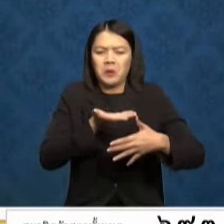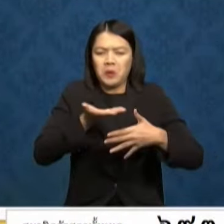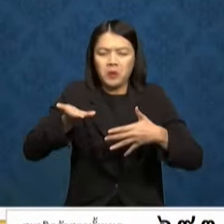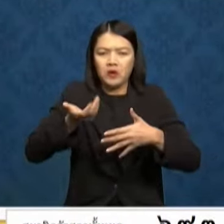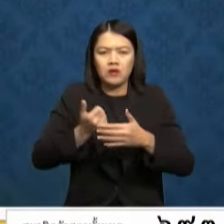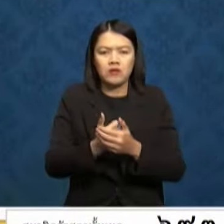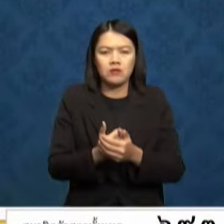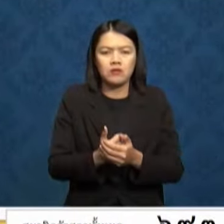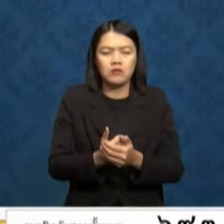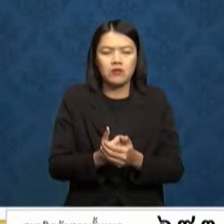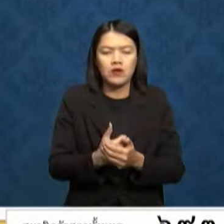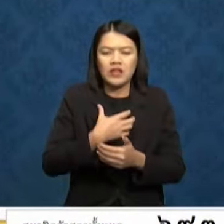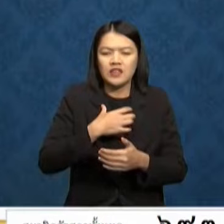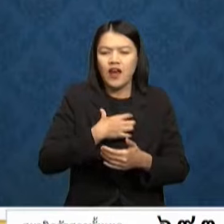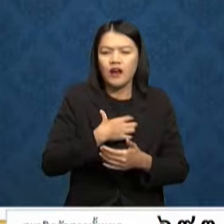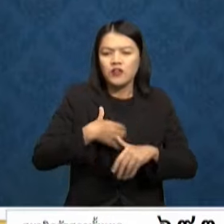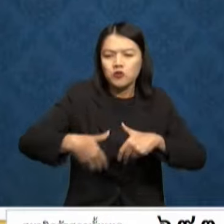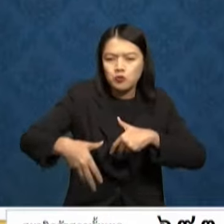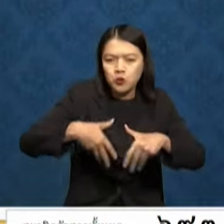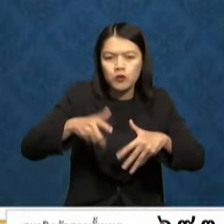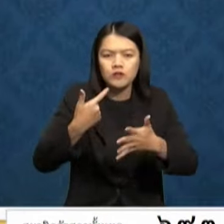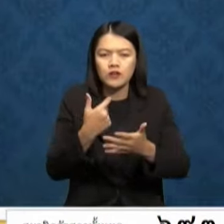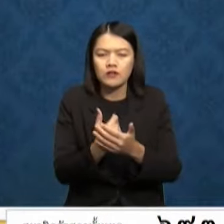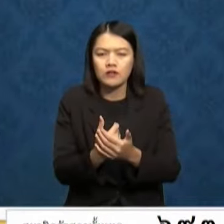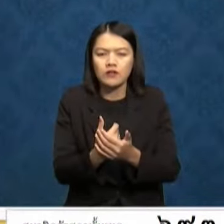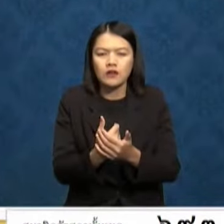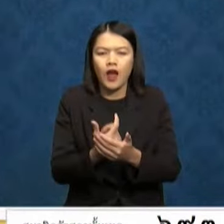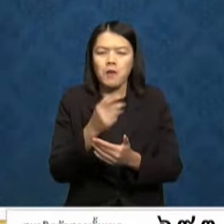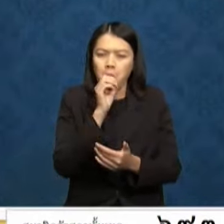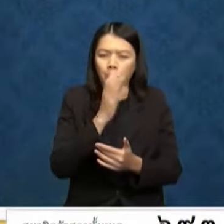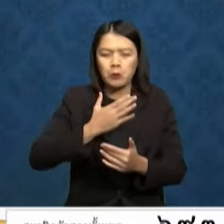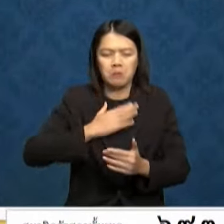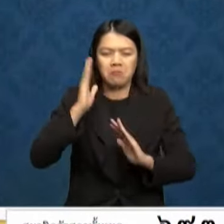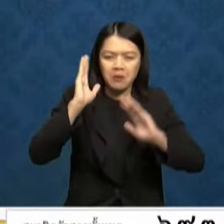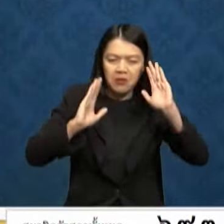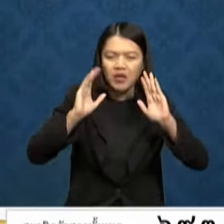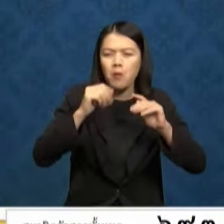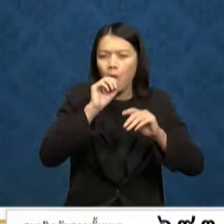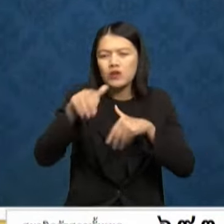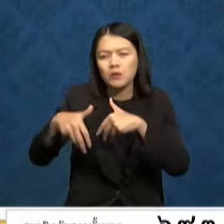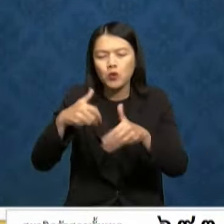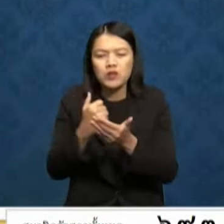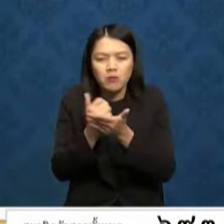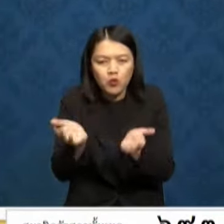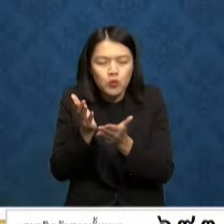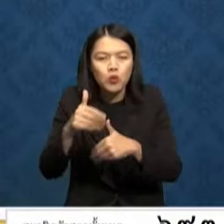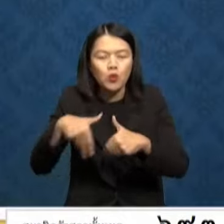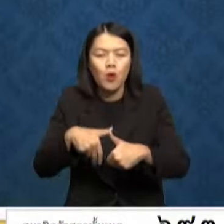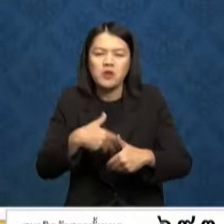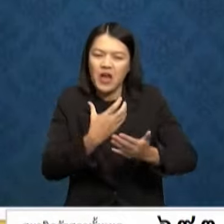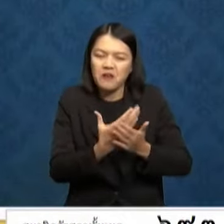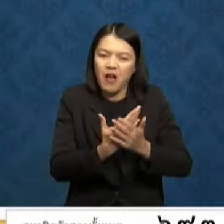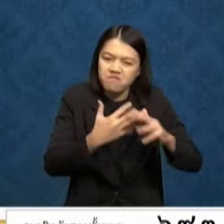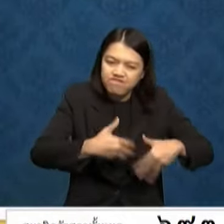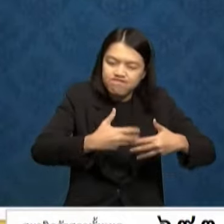คนชั้นสูงอาศัยมือของประชาชนในคราดประชาธิปไตยแล้วอ้างประชาชนแล้วมากอบโกย